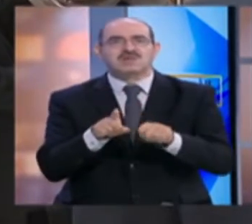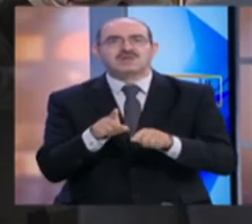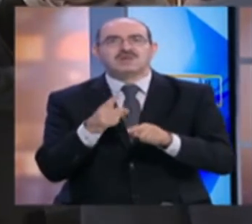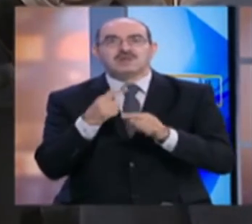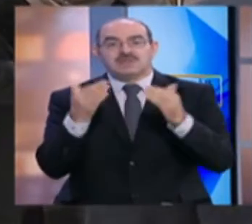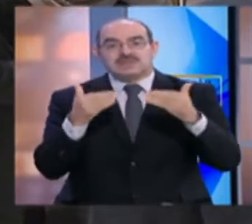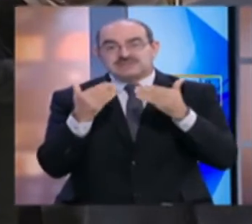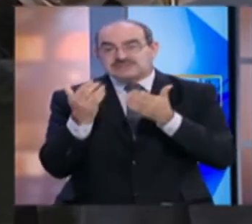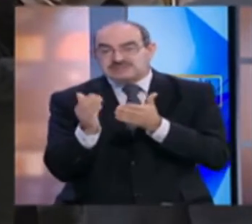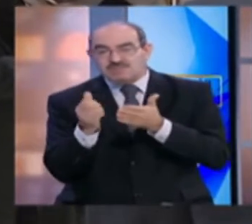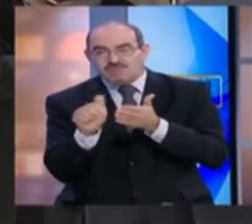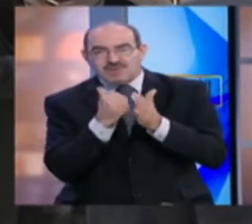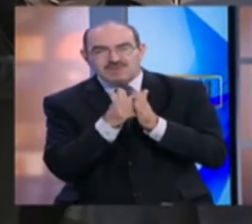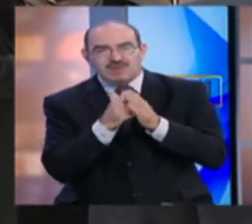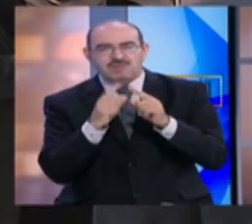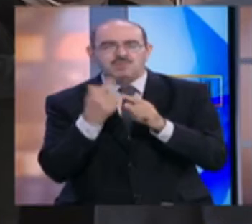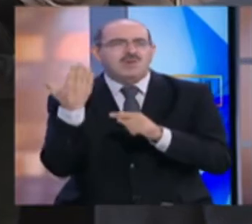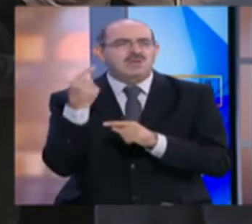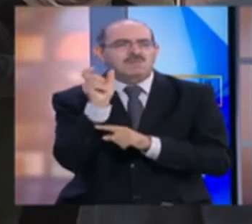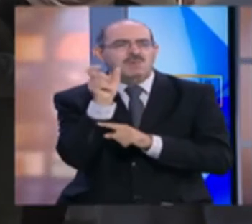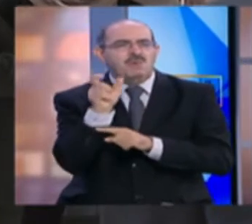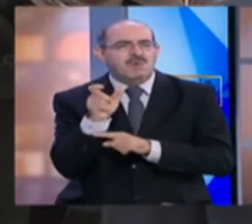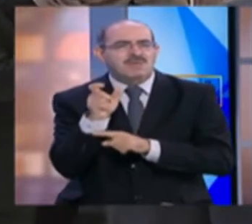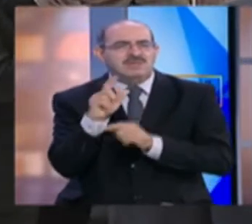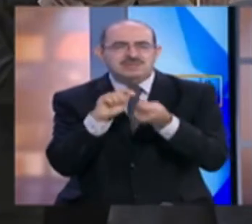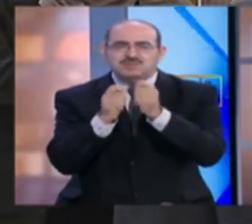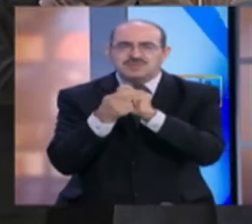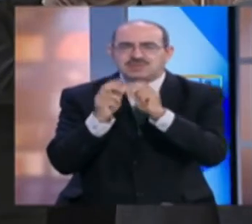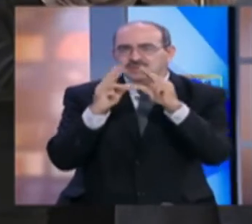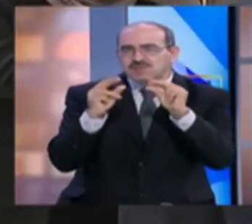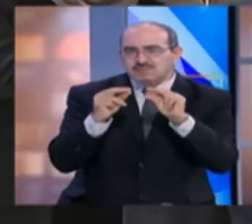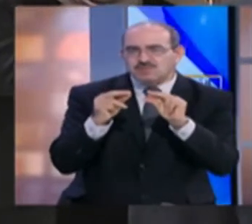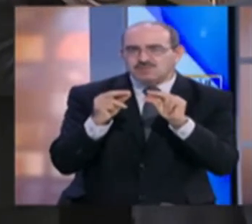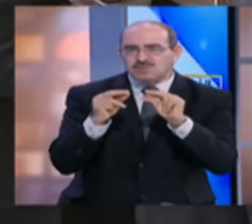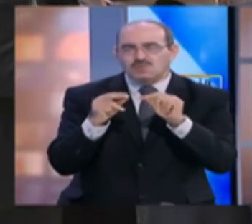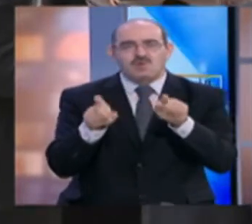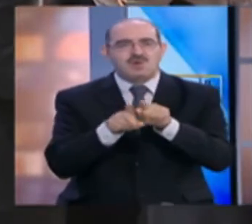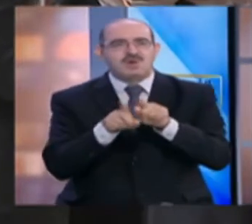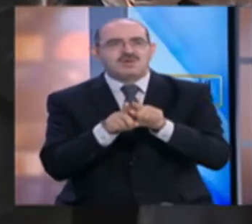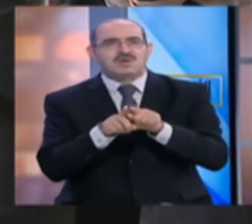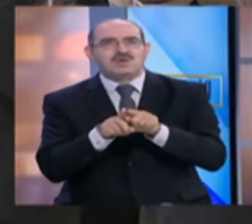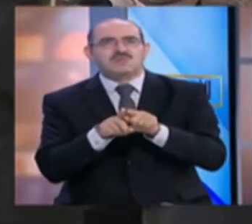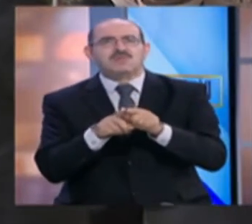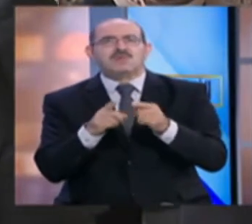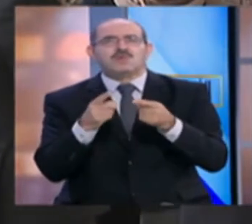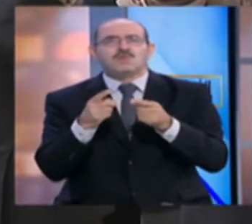ورفع بعض الالتباسات الخاصة بها، لأن كثرة